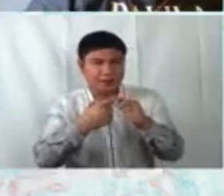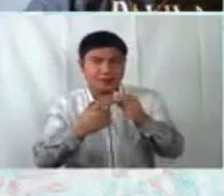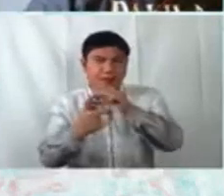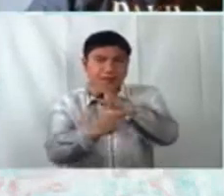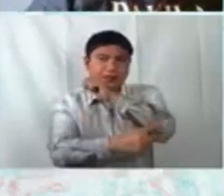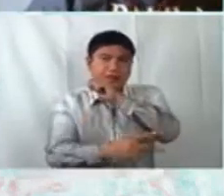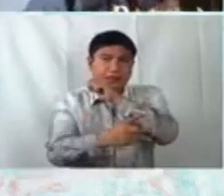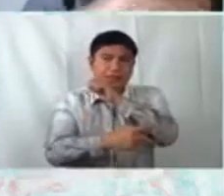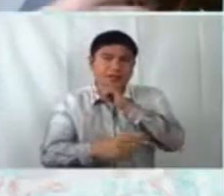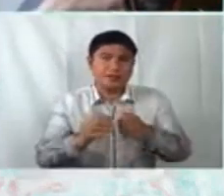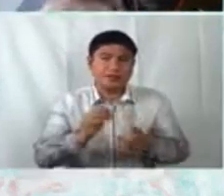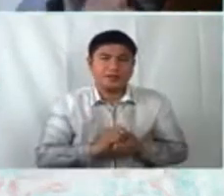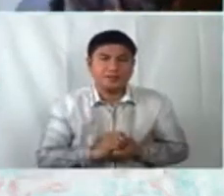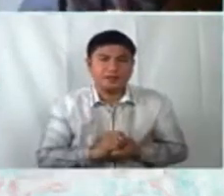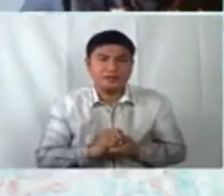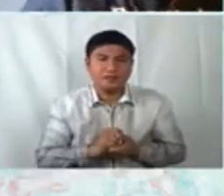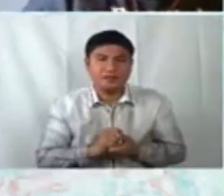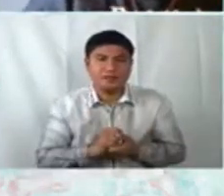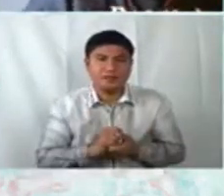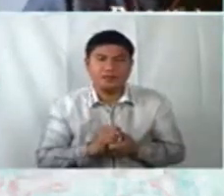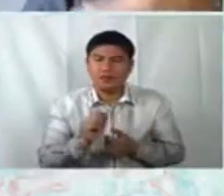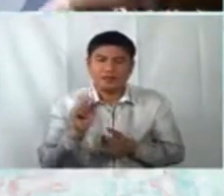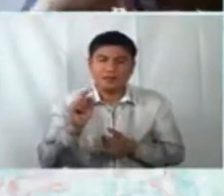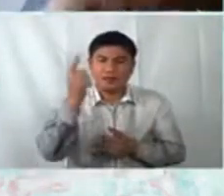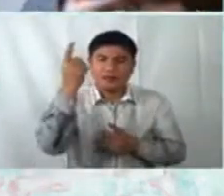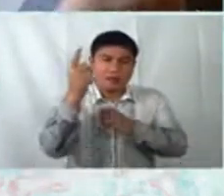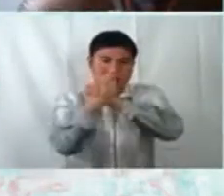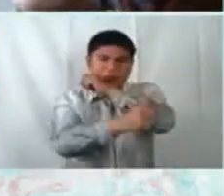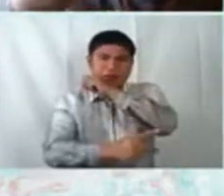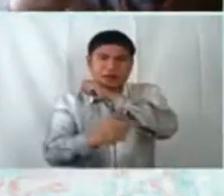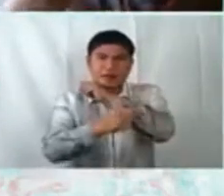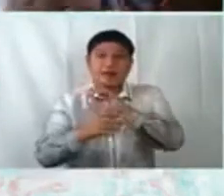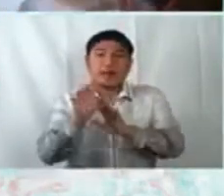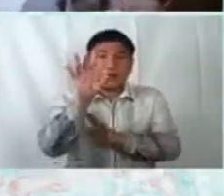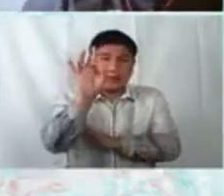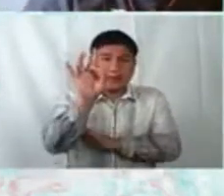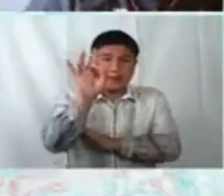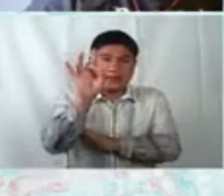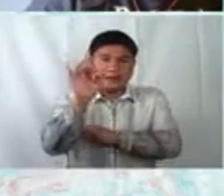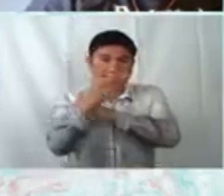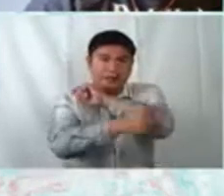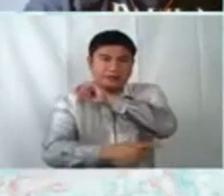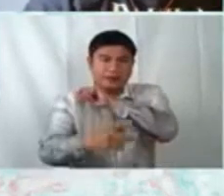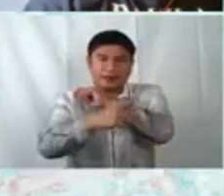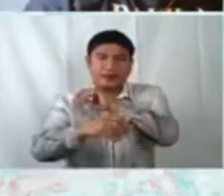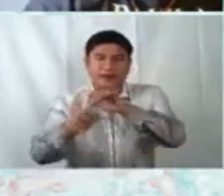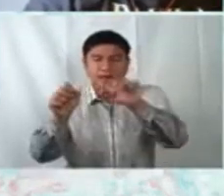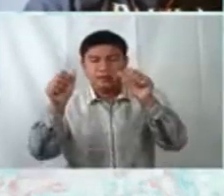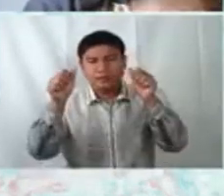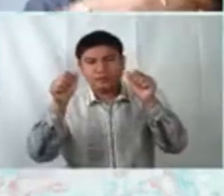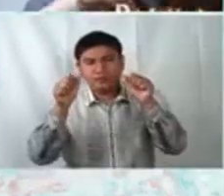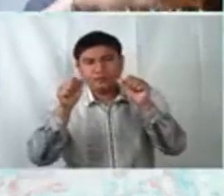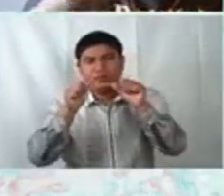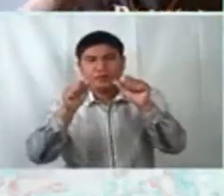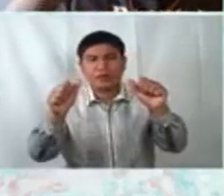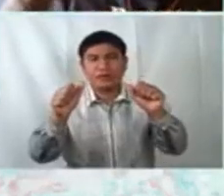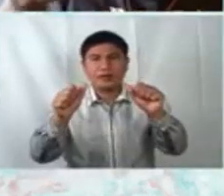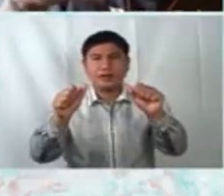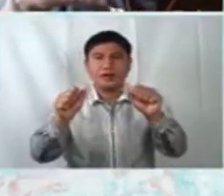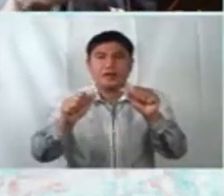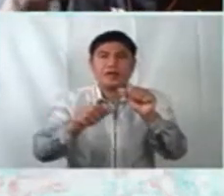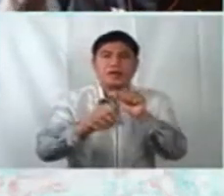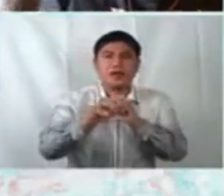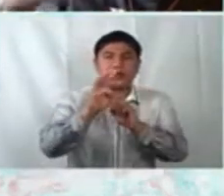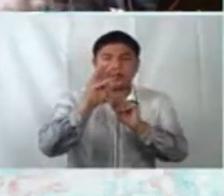Spain. Actually, hindi siya first provinces. 8 provinces who were declared martial law. No? That were